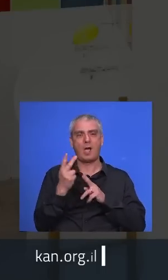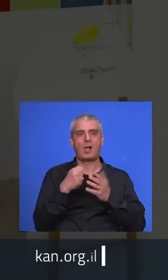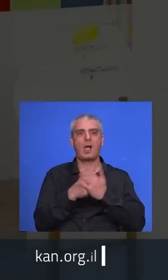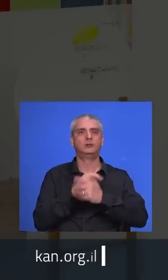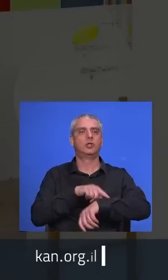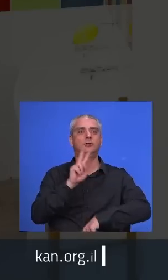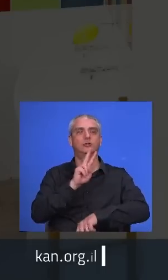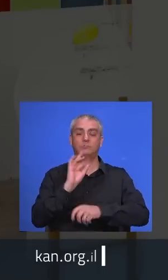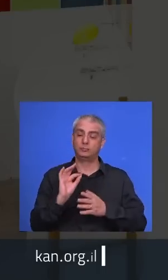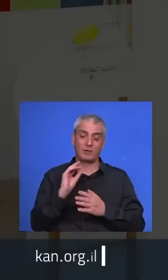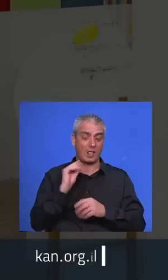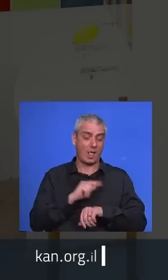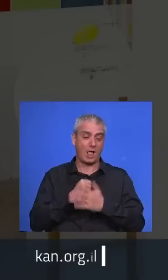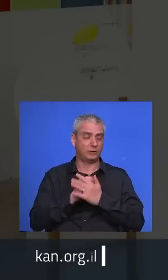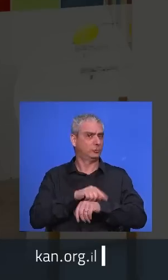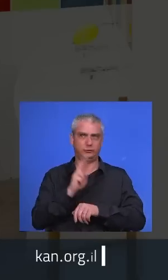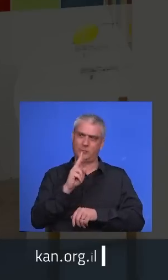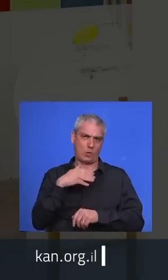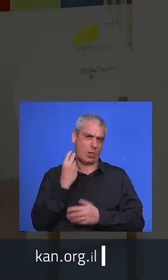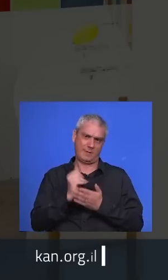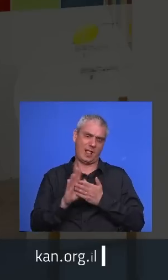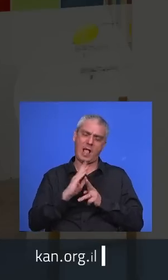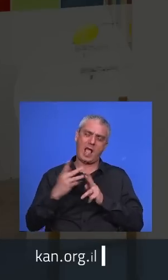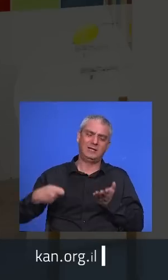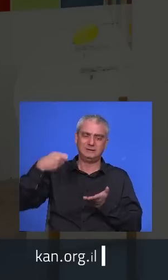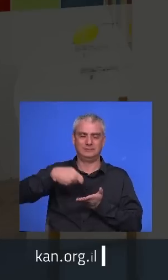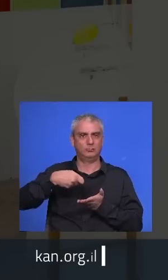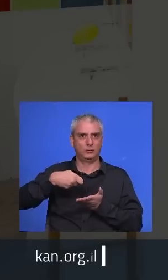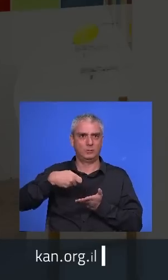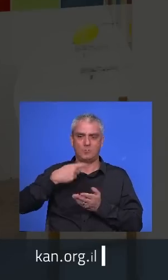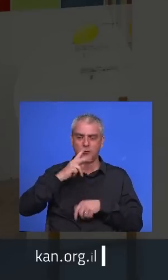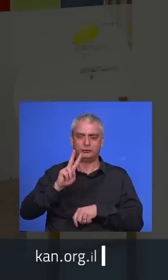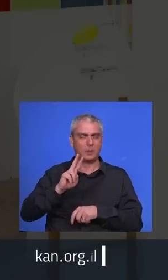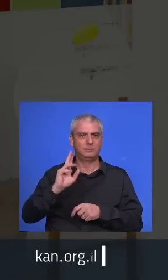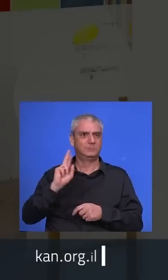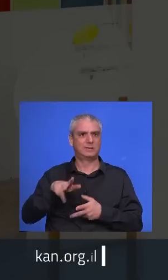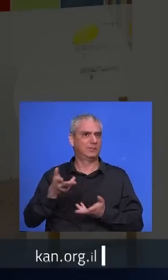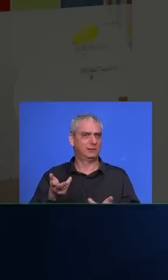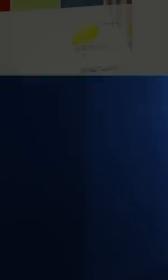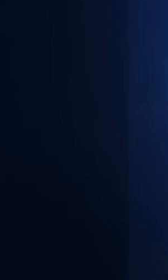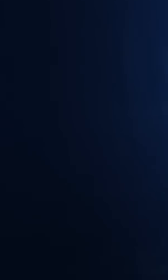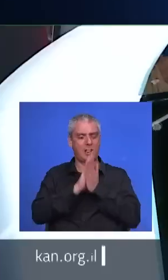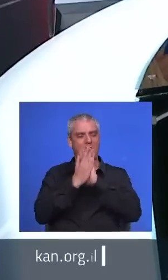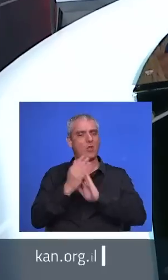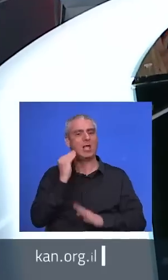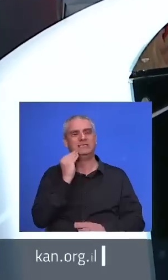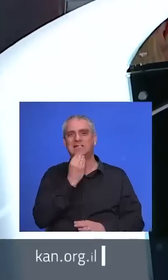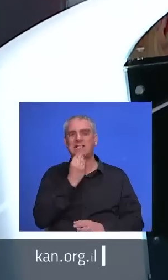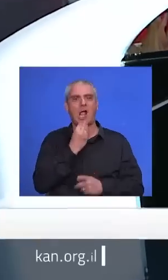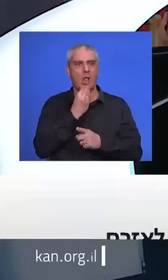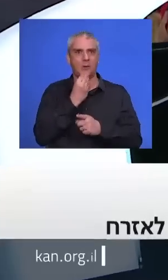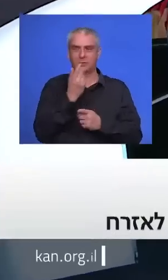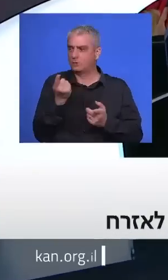של לסבסד רק עד השעה 2. חינם זה לא יהיה בכל מקרה, זה רק סבסוד. ואז זה אומר שבשתיים צריך להפוך את זה לצהרון. אבל זו